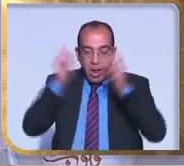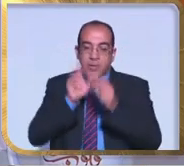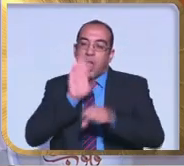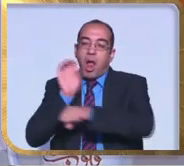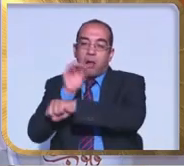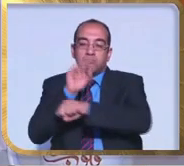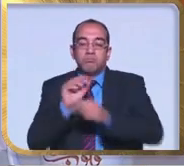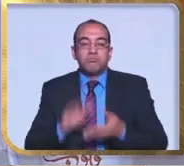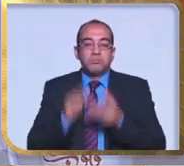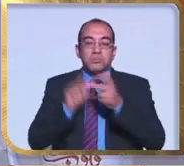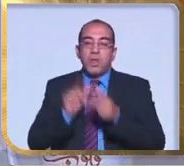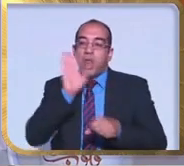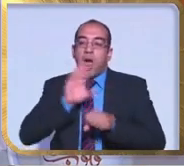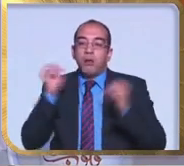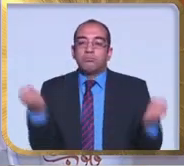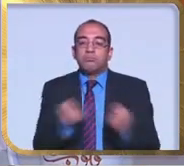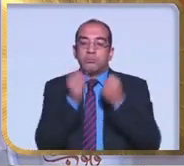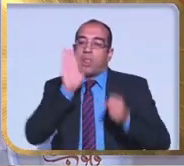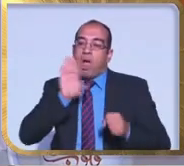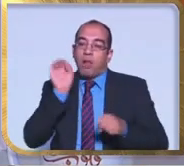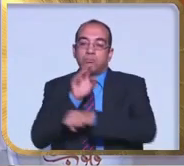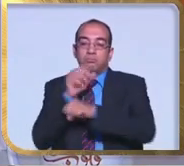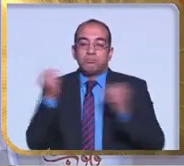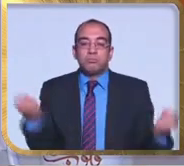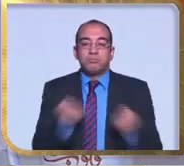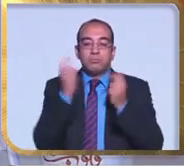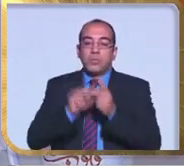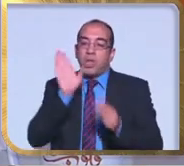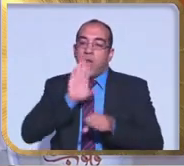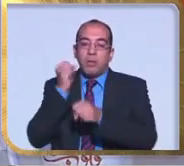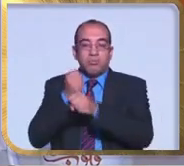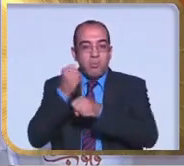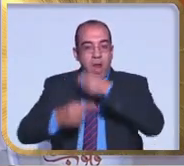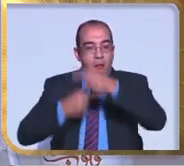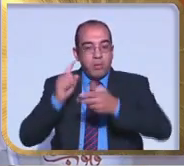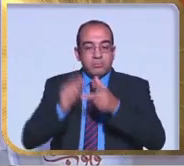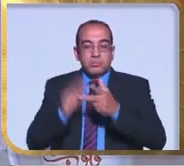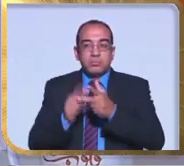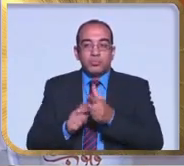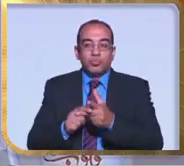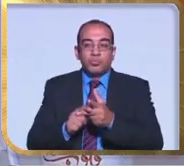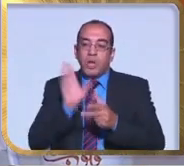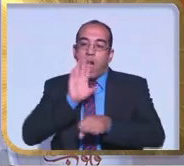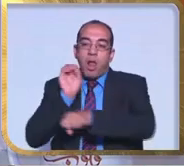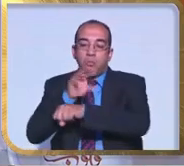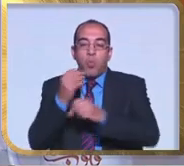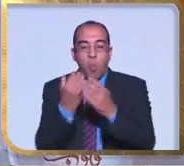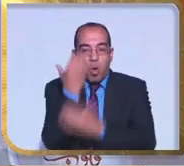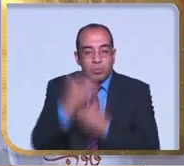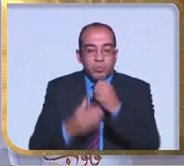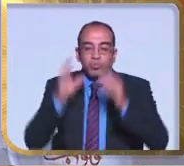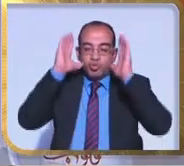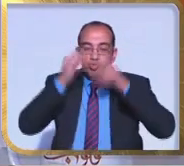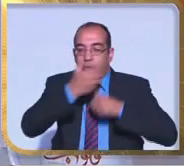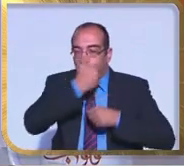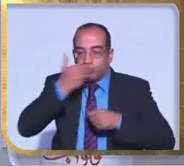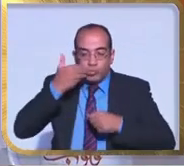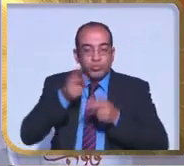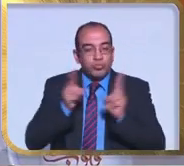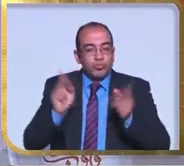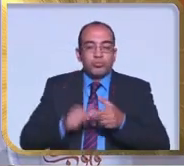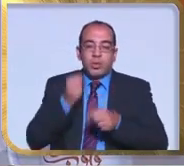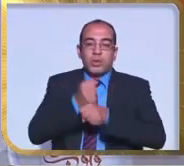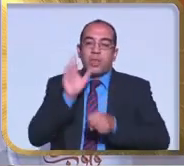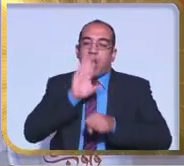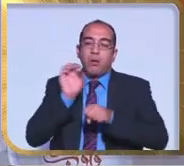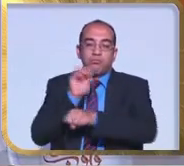يتعلم الأول. يعني أن يتعلم أولا ليعمل بما علم ويبرهن على صدق إيمانه